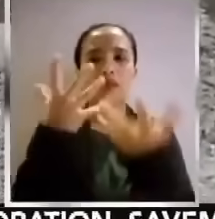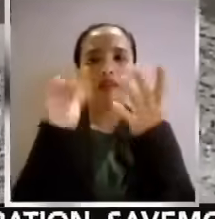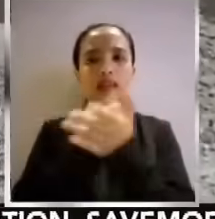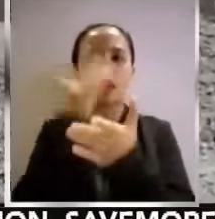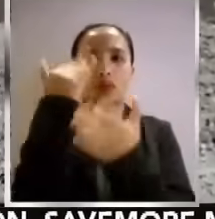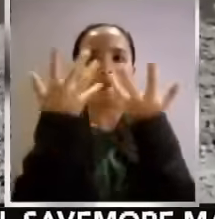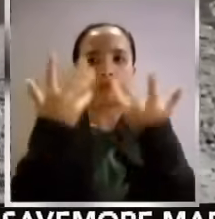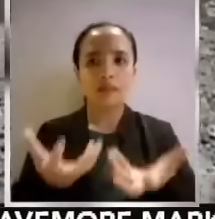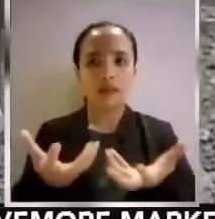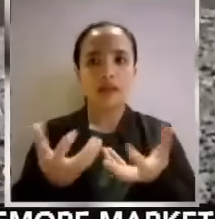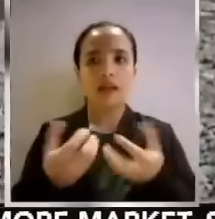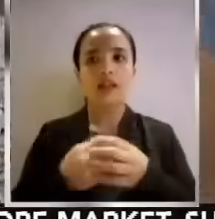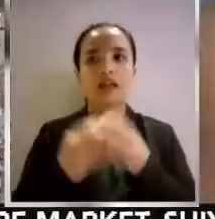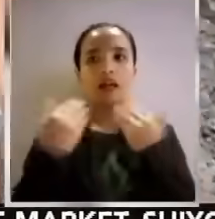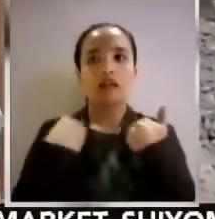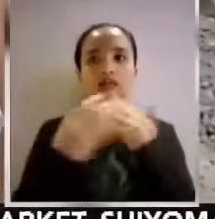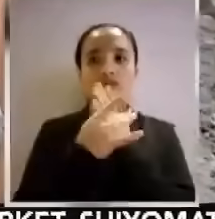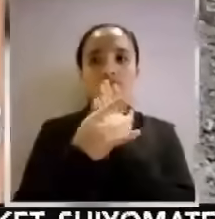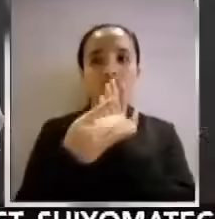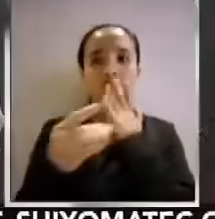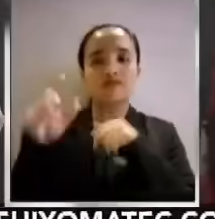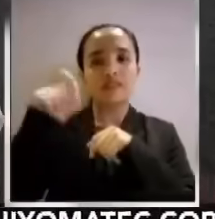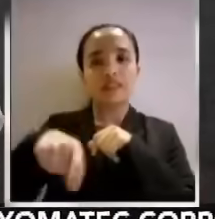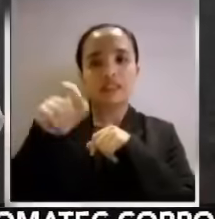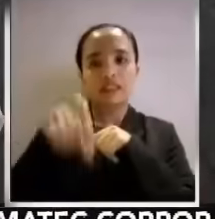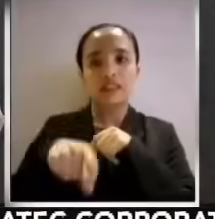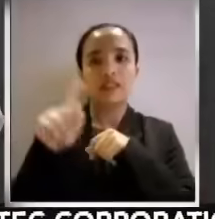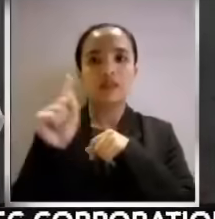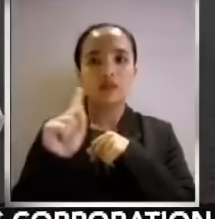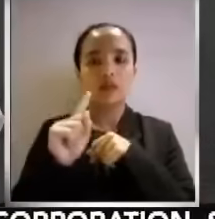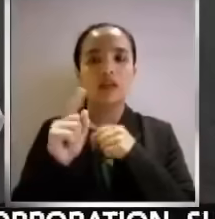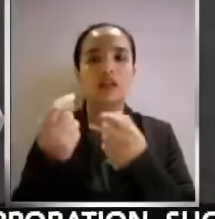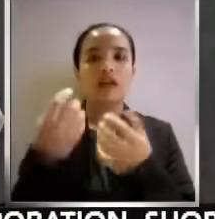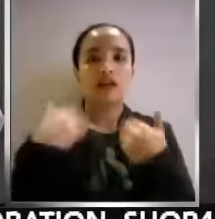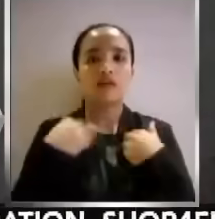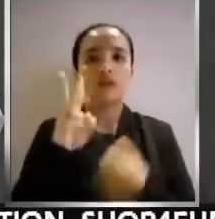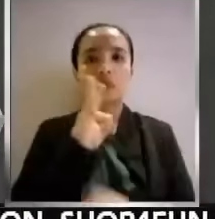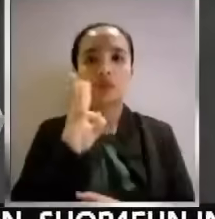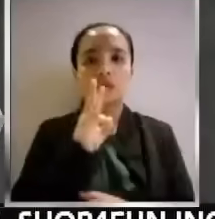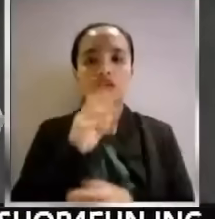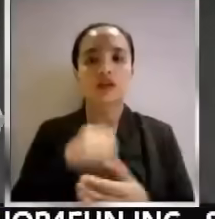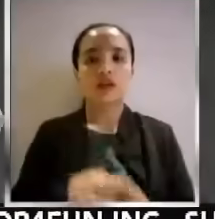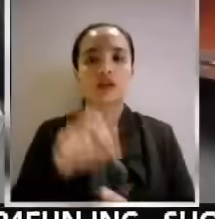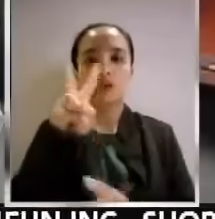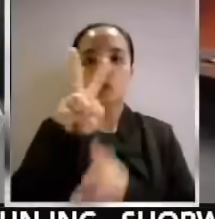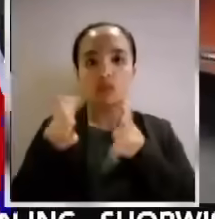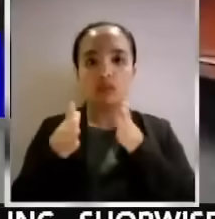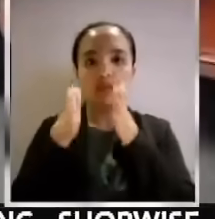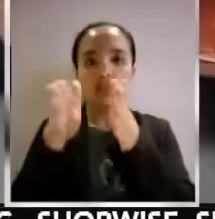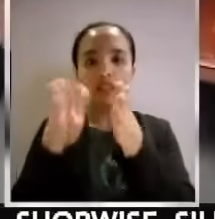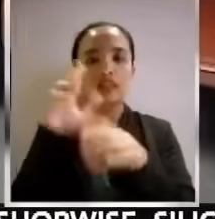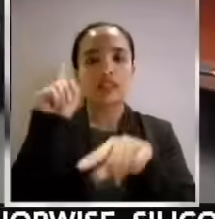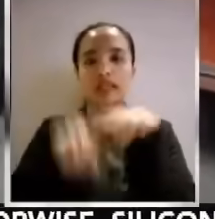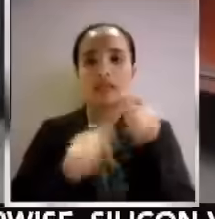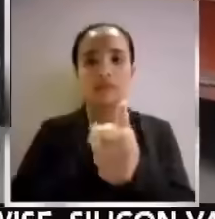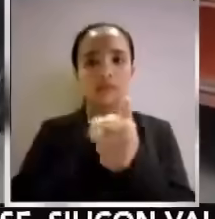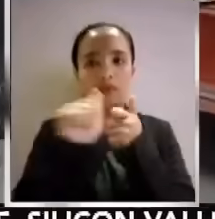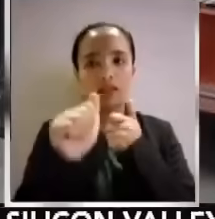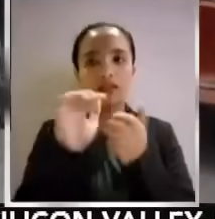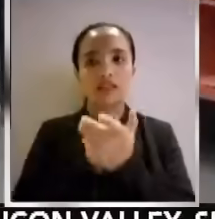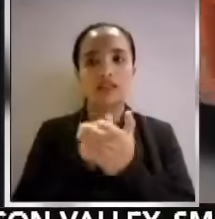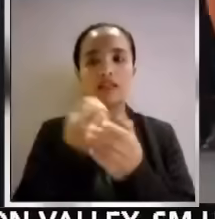ang langis ng truck at kinailangan itong bombahan ng tubig. Halos 2 lane ng kalsada ang hindi nadaanan. Yan namang nasugatan ang